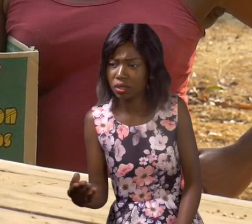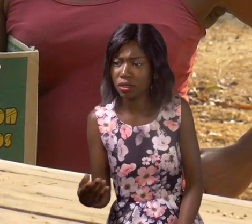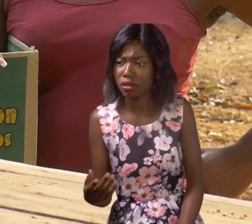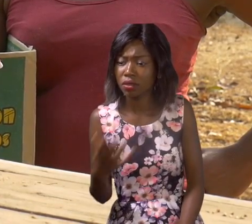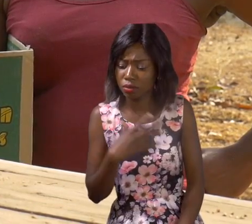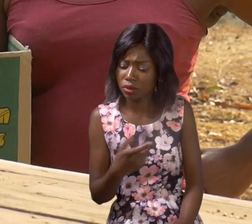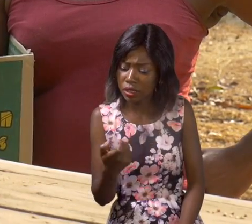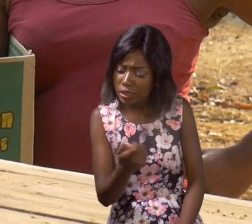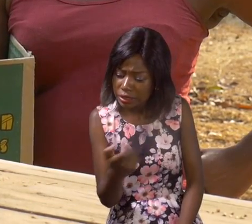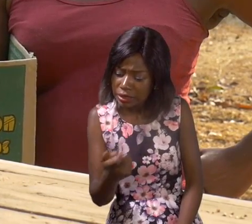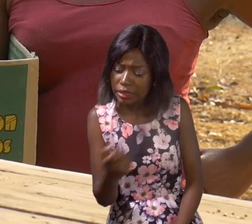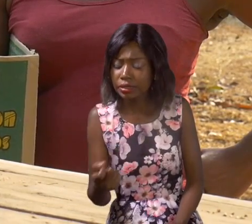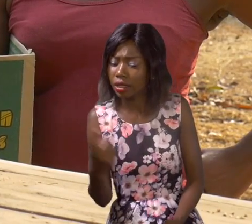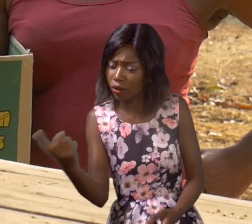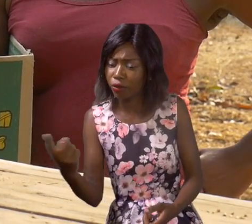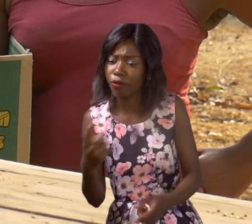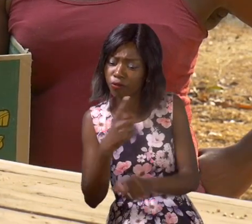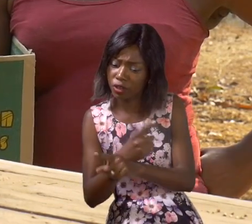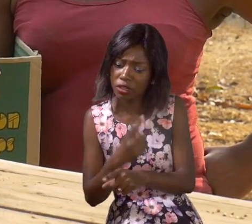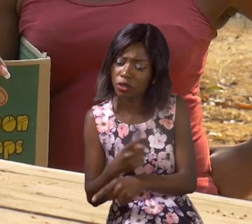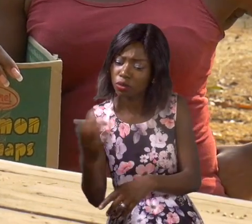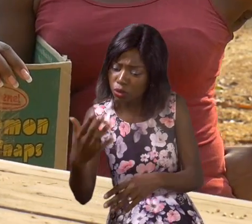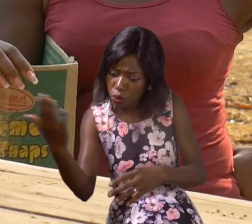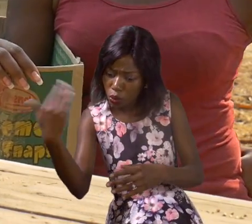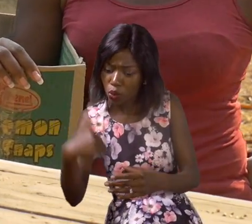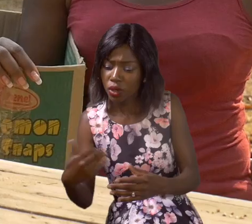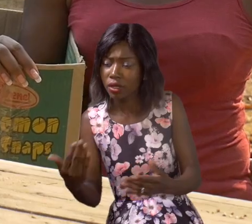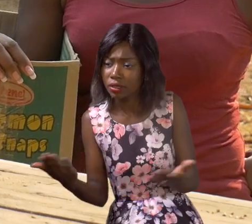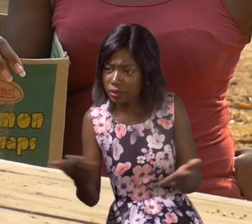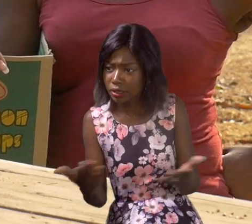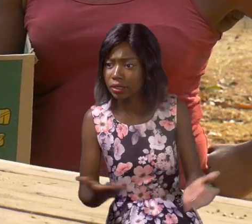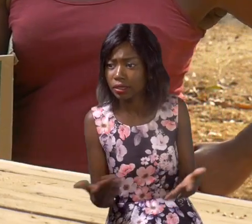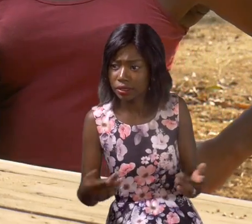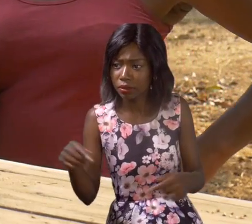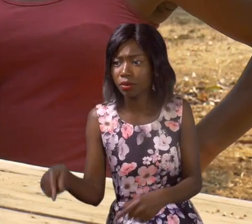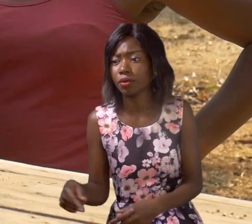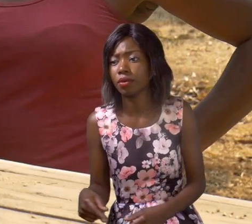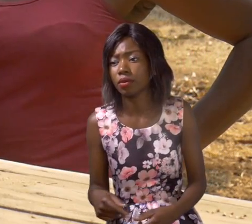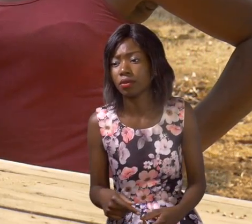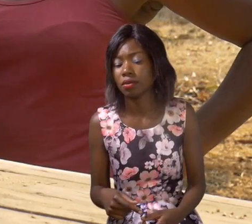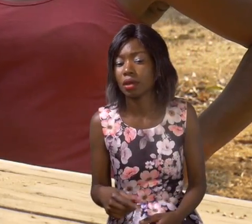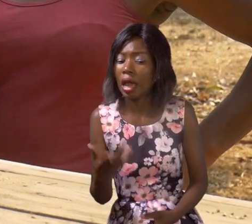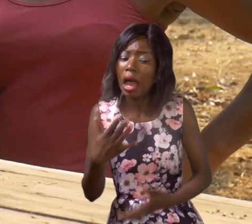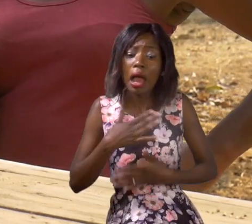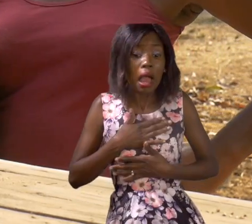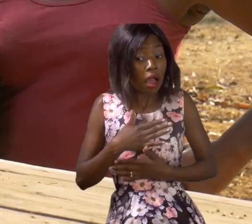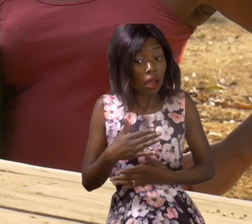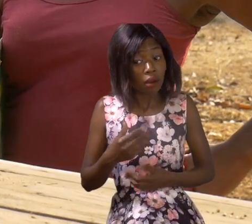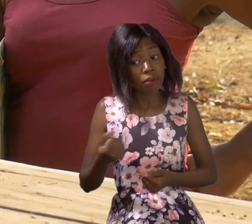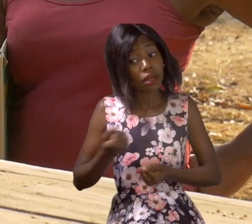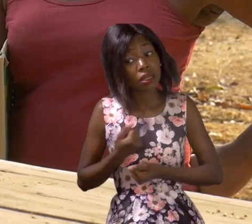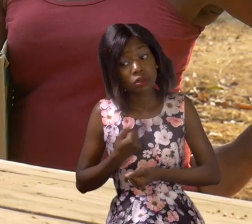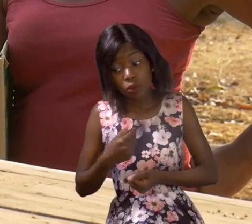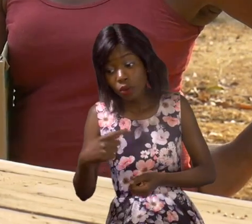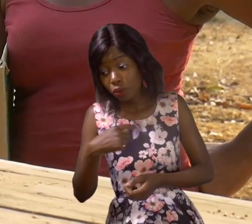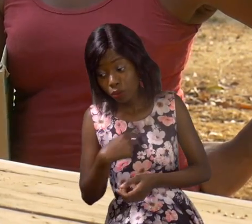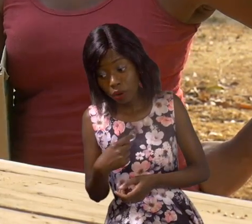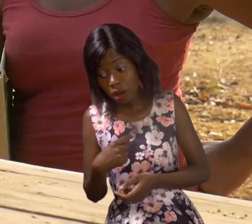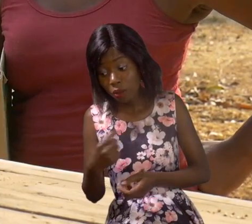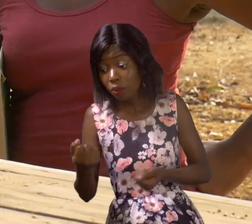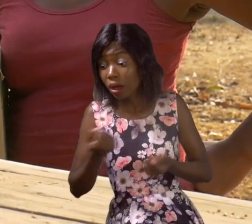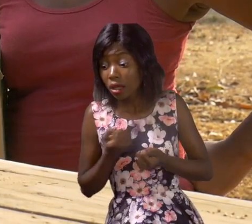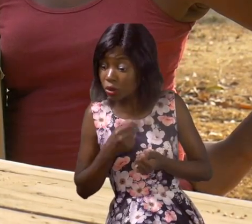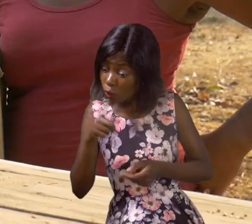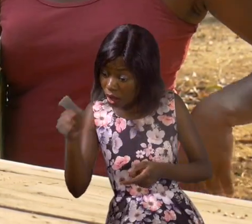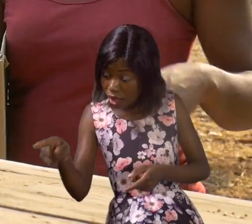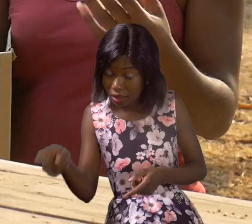kuti mutekstireka mukadzi ake akangona starangu afamba sibiya itori chimoto chihombe adi kundiona